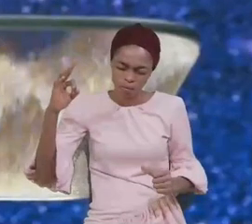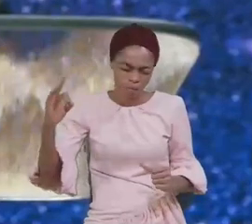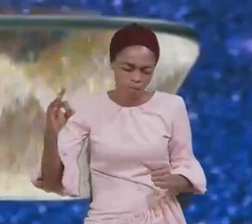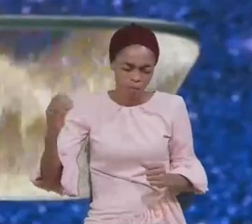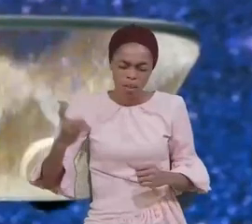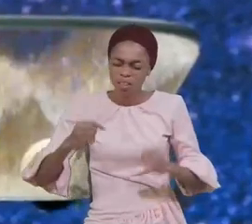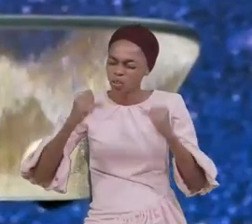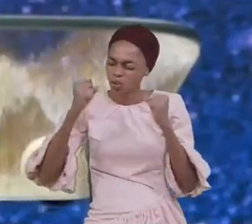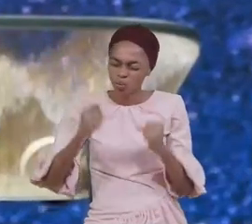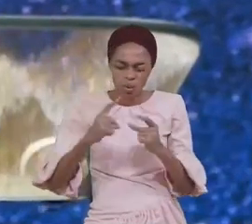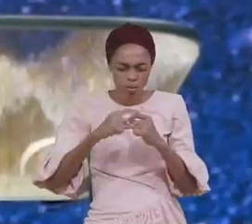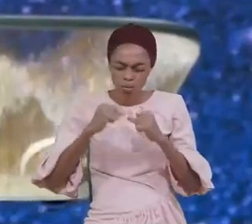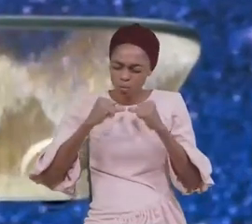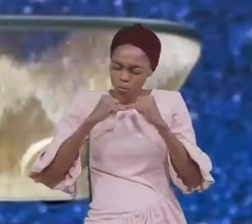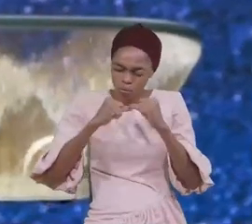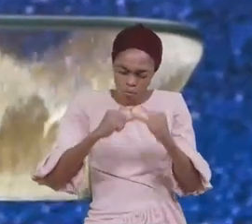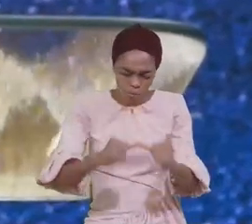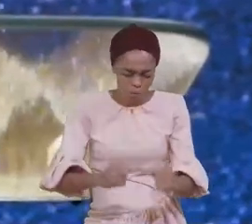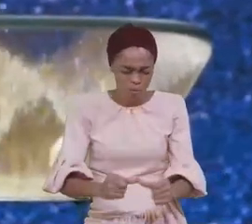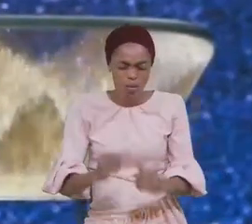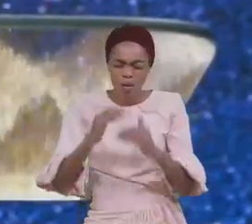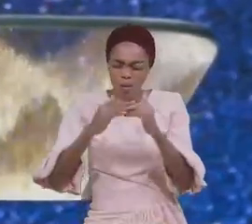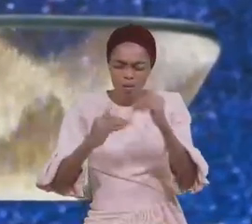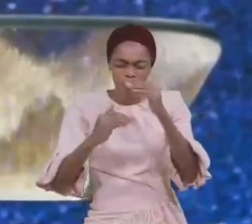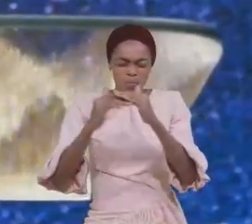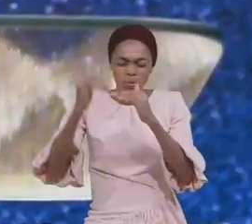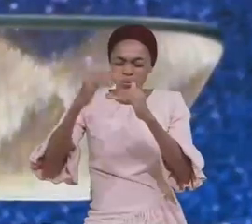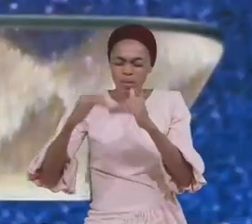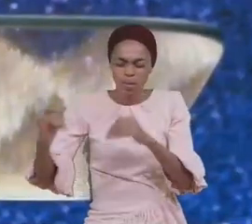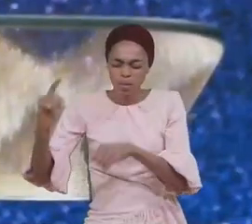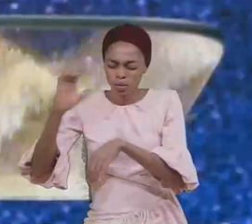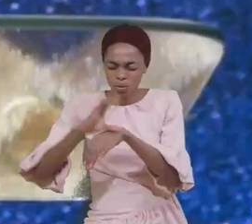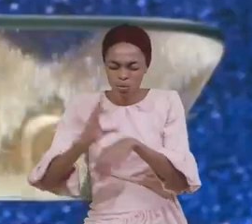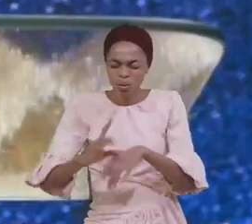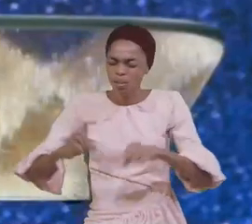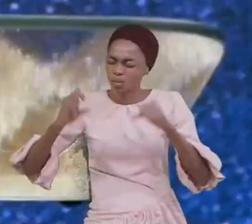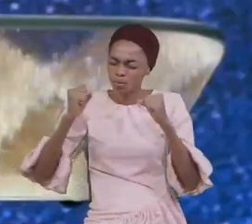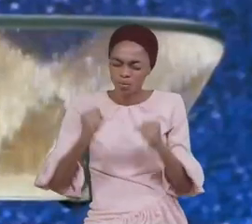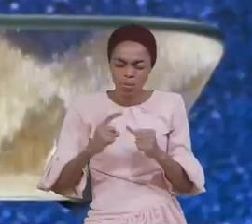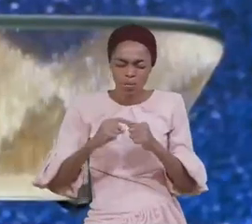évangéliser, la force de continuer à bâtir l'Église, la force de continuer